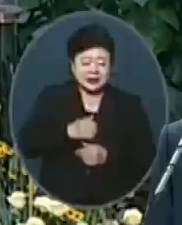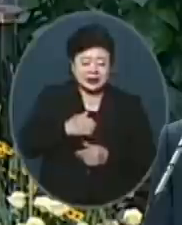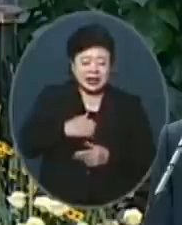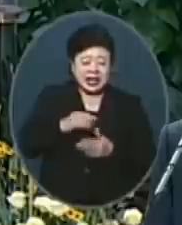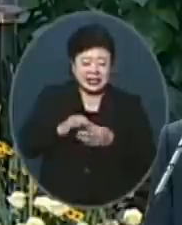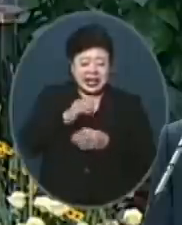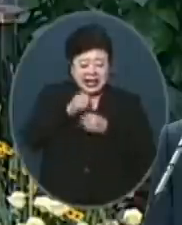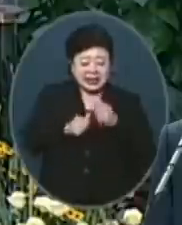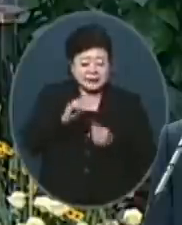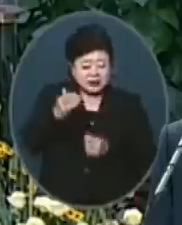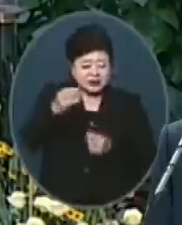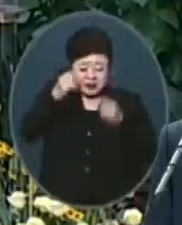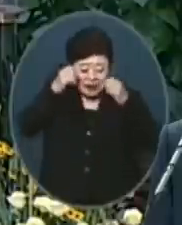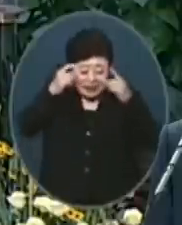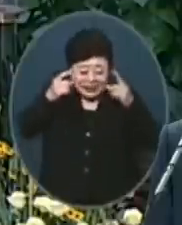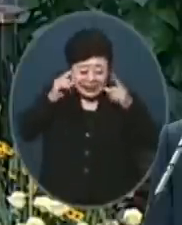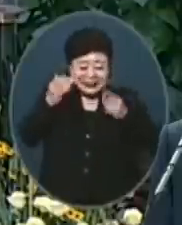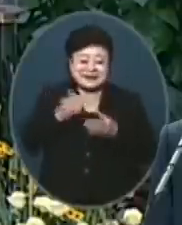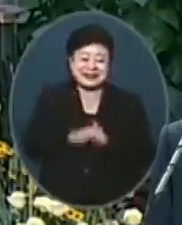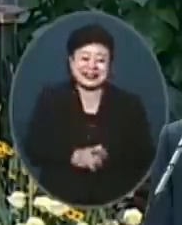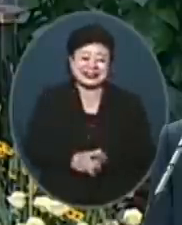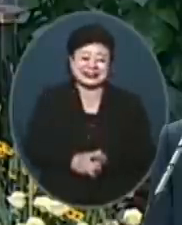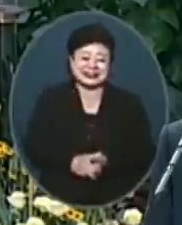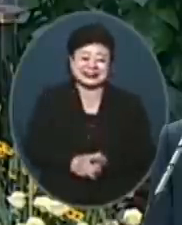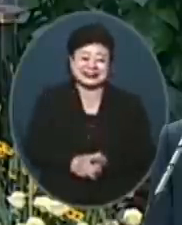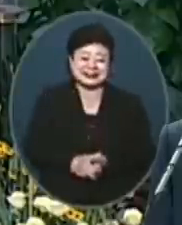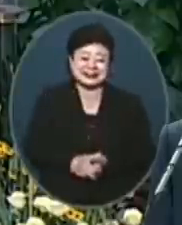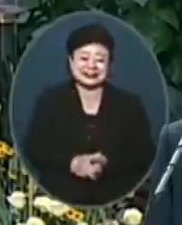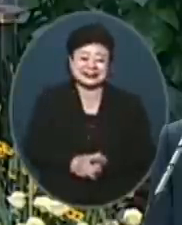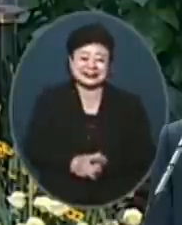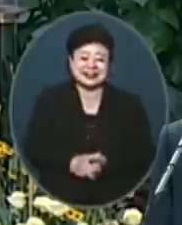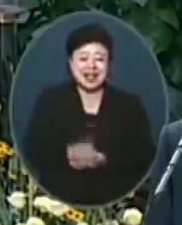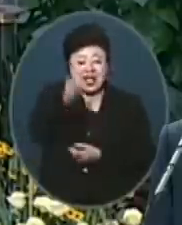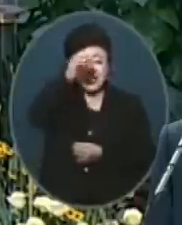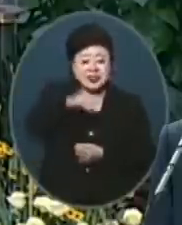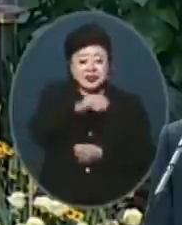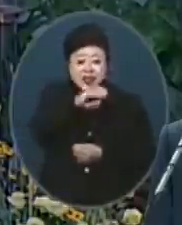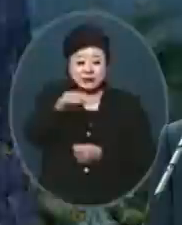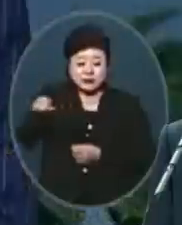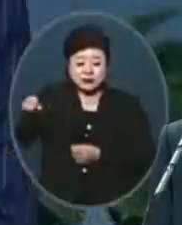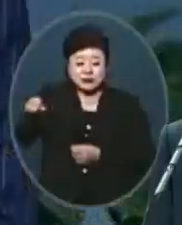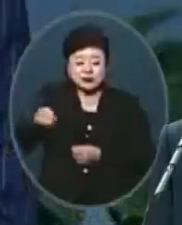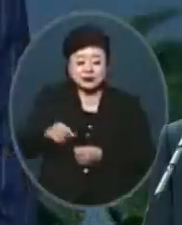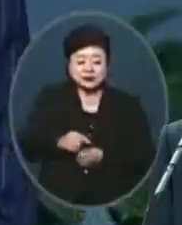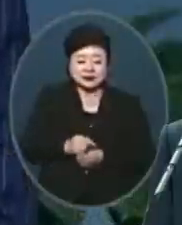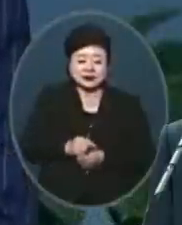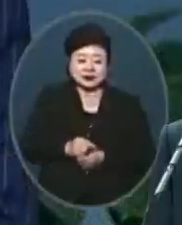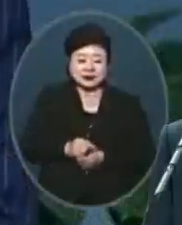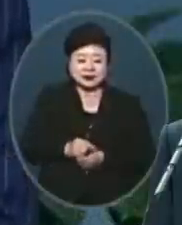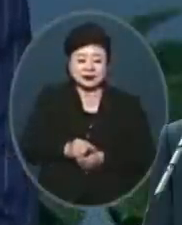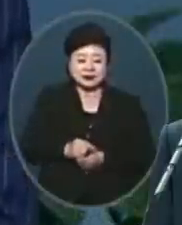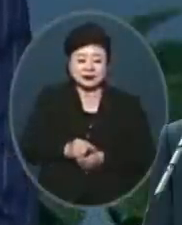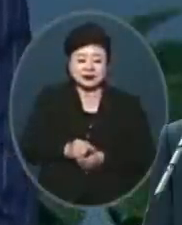깨닫게 되는 것입니다. 제가 수대문에 목회할 때